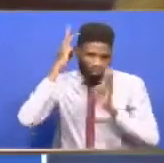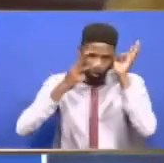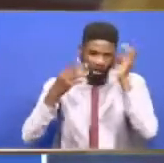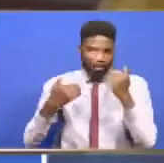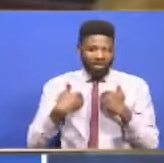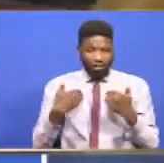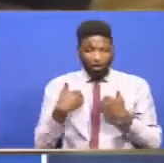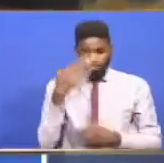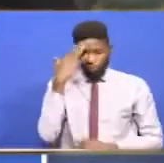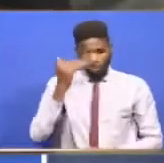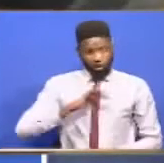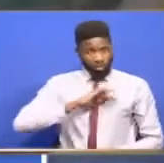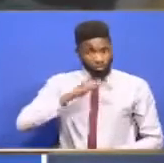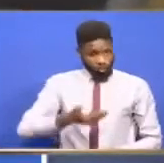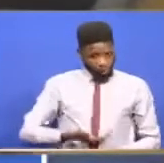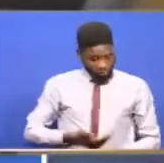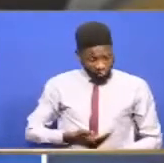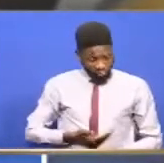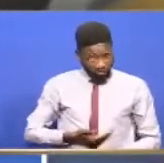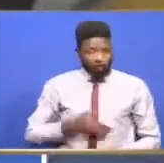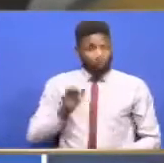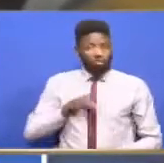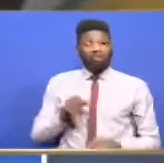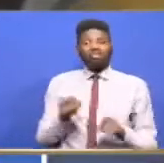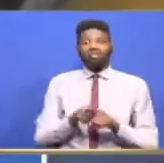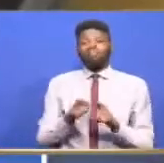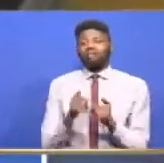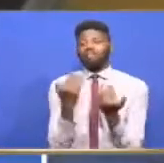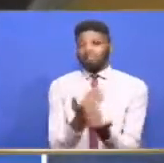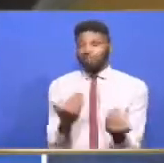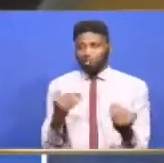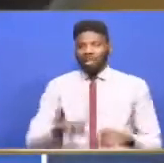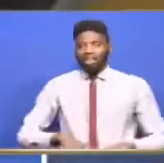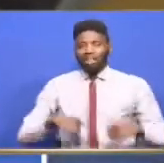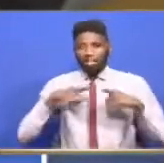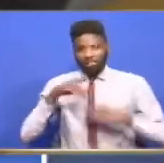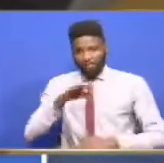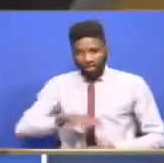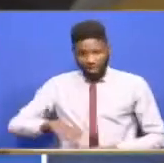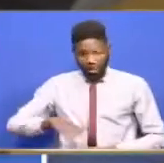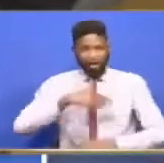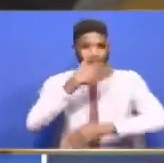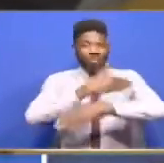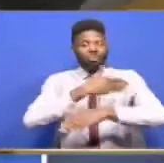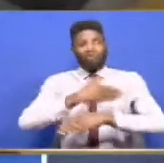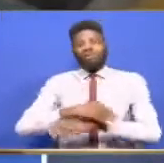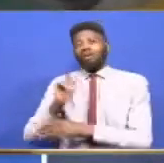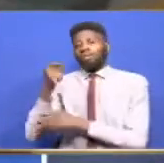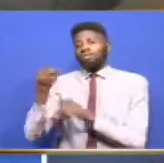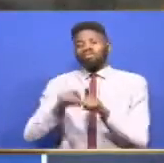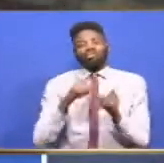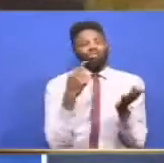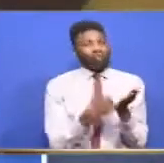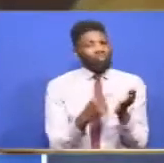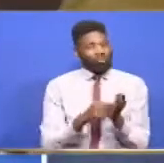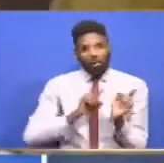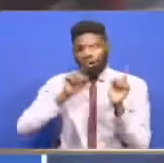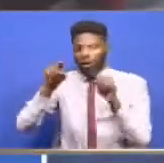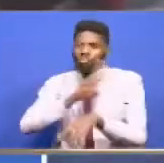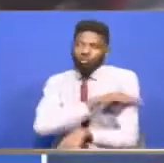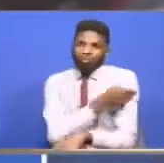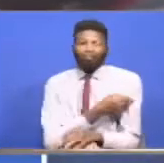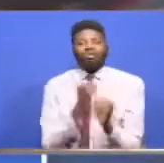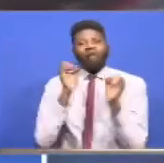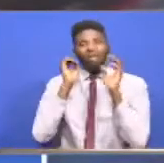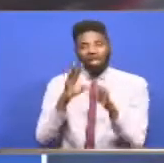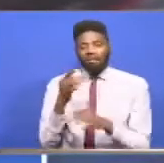mama wajawazito na watoto wanaoishi katika eneo la mpakani kati ya Kenya na Uganda kukosa kufika kwenye vituo vya afya kupokea